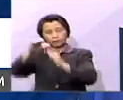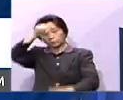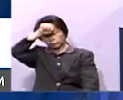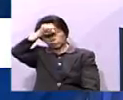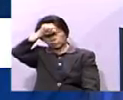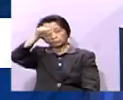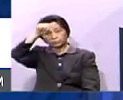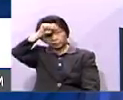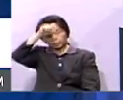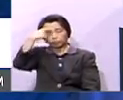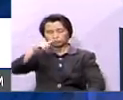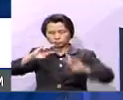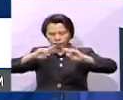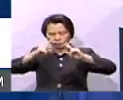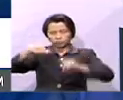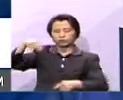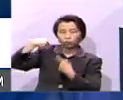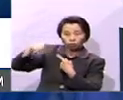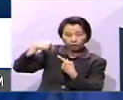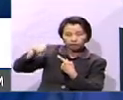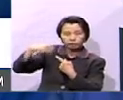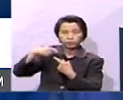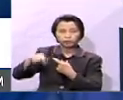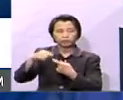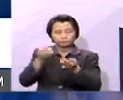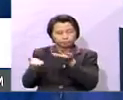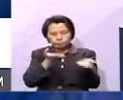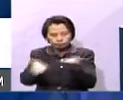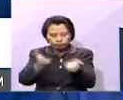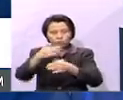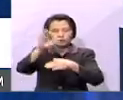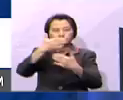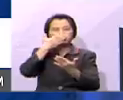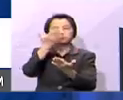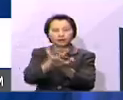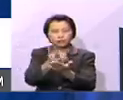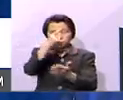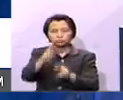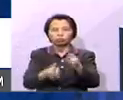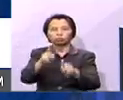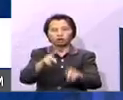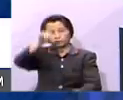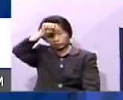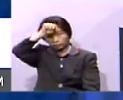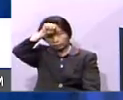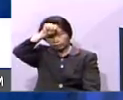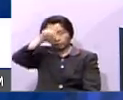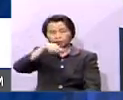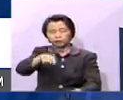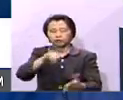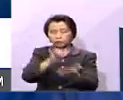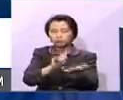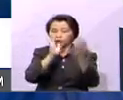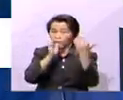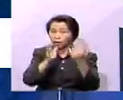untuk meningkatkan lagi kualiti perkhidmatan yang lebih baik kepada penduduk setempat yang yang merupakan harapan